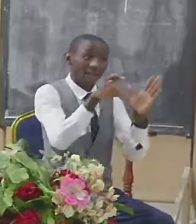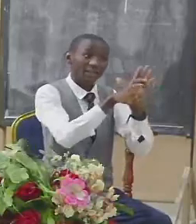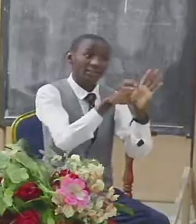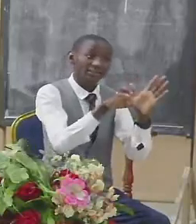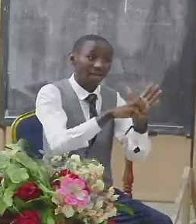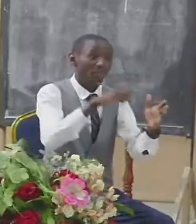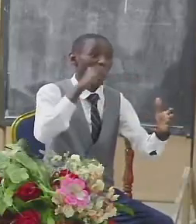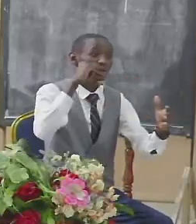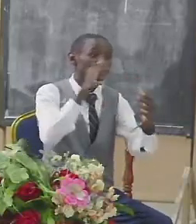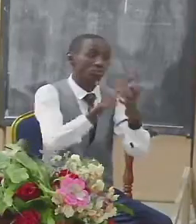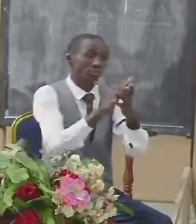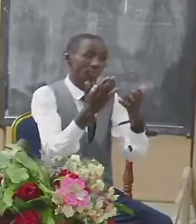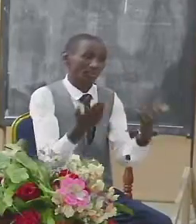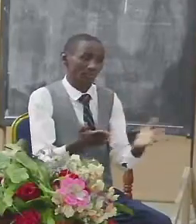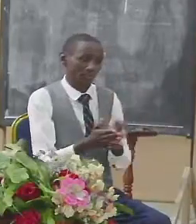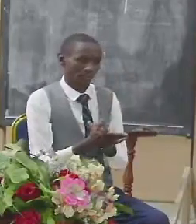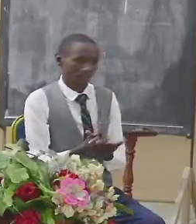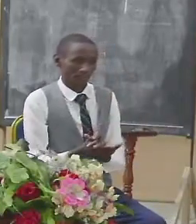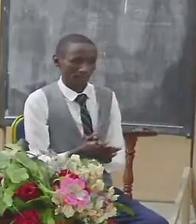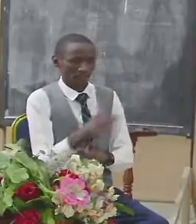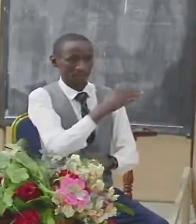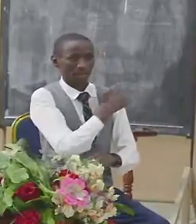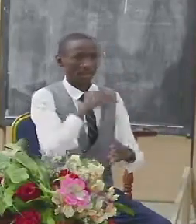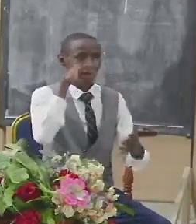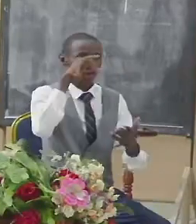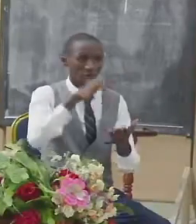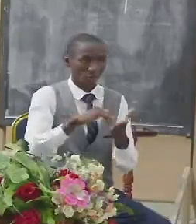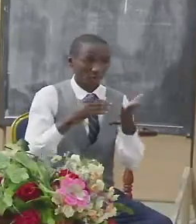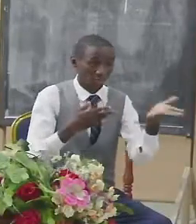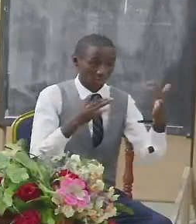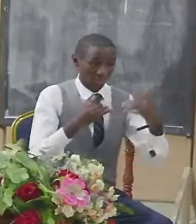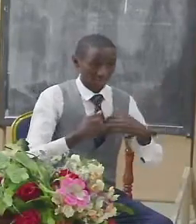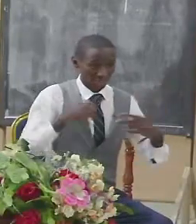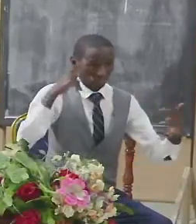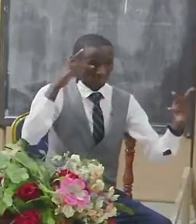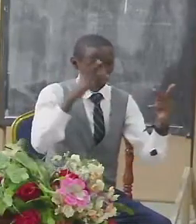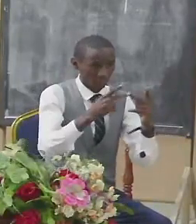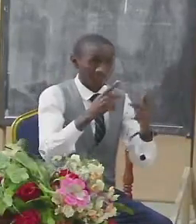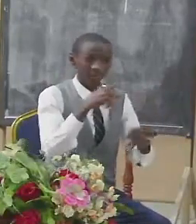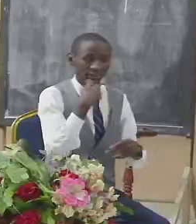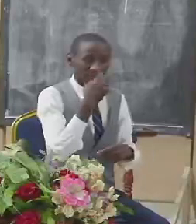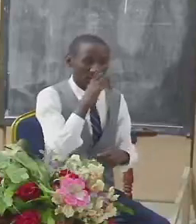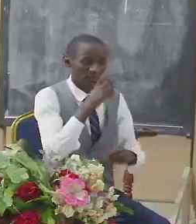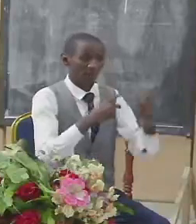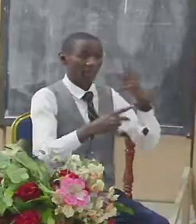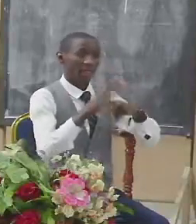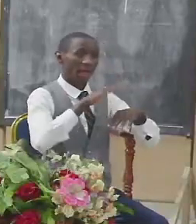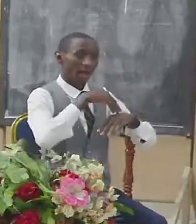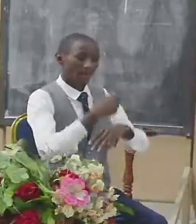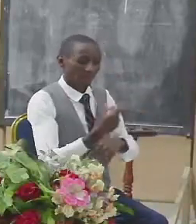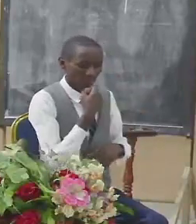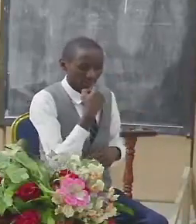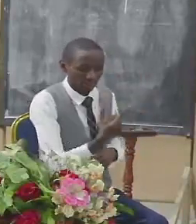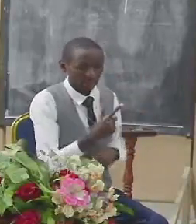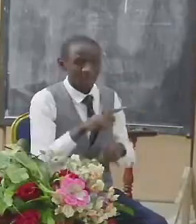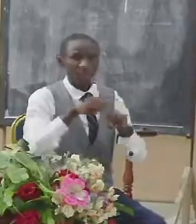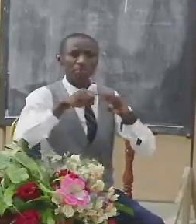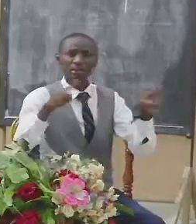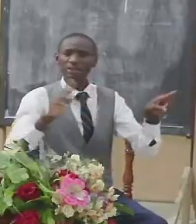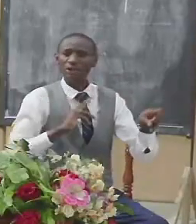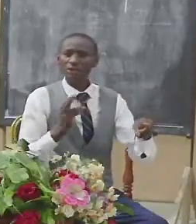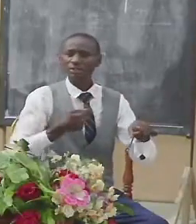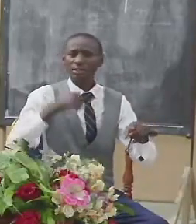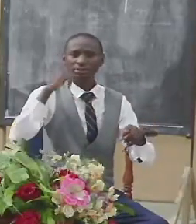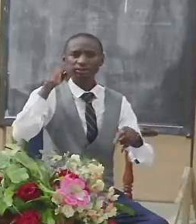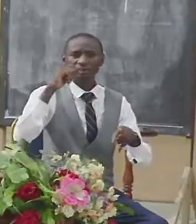l'épouse. Ile ni mfano wa bibi harusi. Et là, na il y a pale, une prophétie qui est sortie. Kuko unabii yenye katoka. Wakasema. Mais notre sœur. La